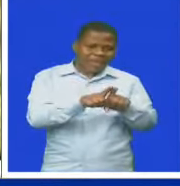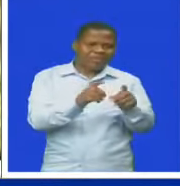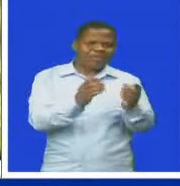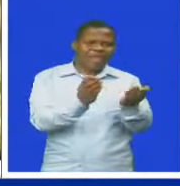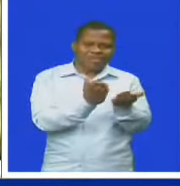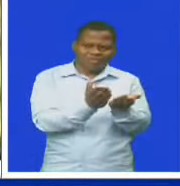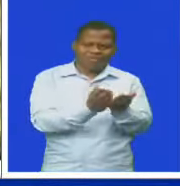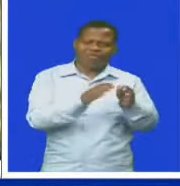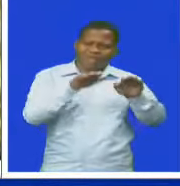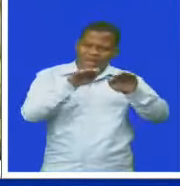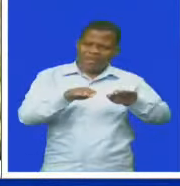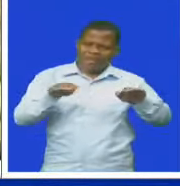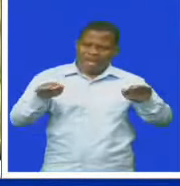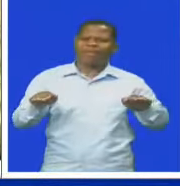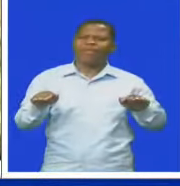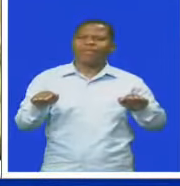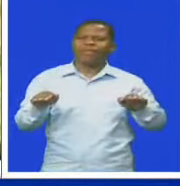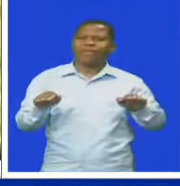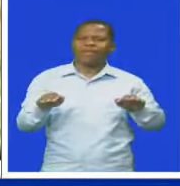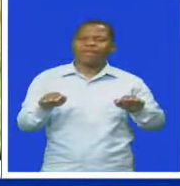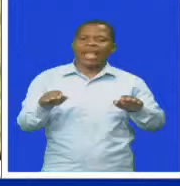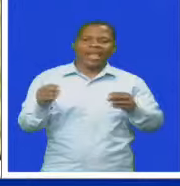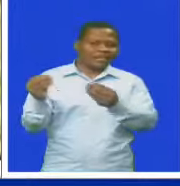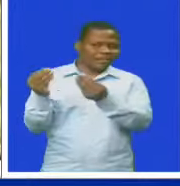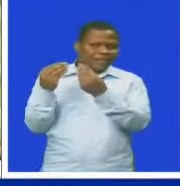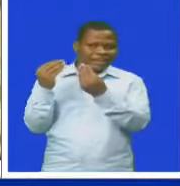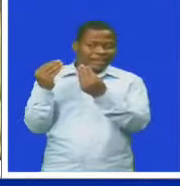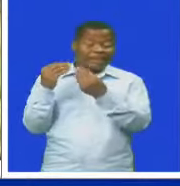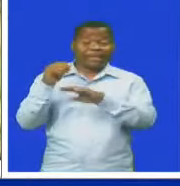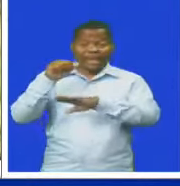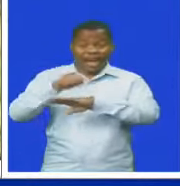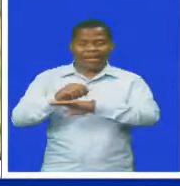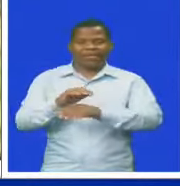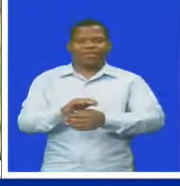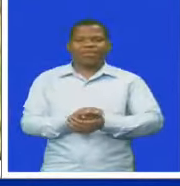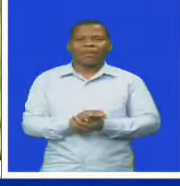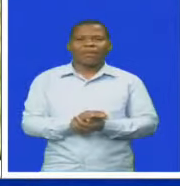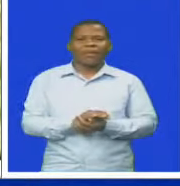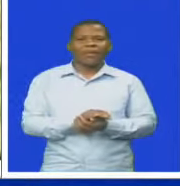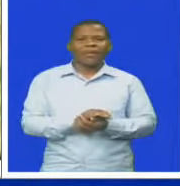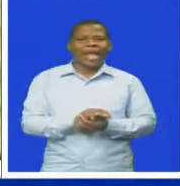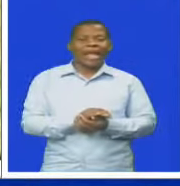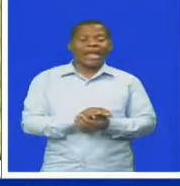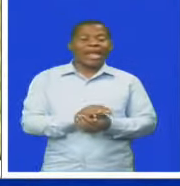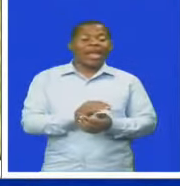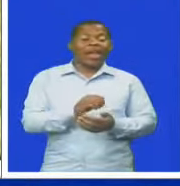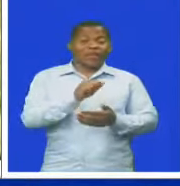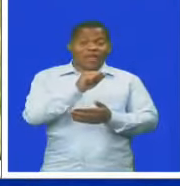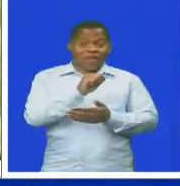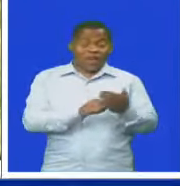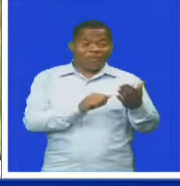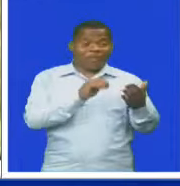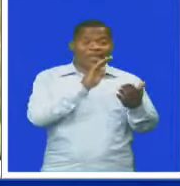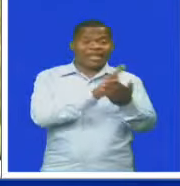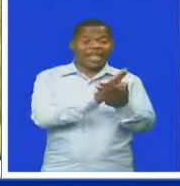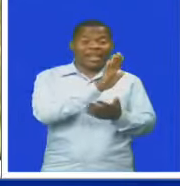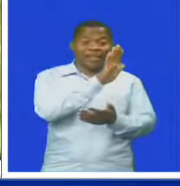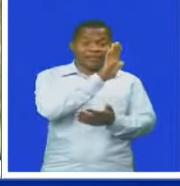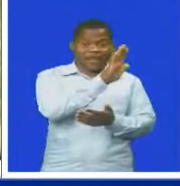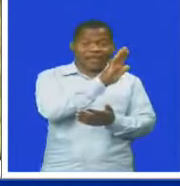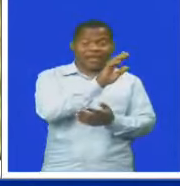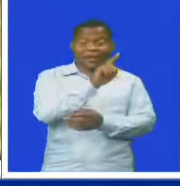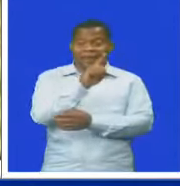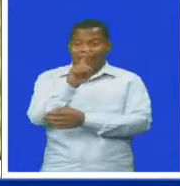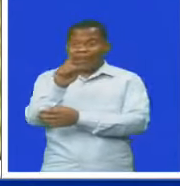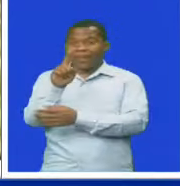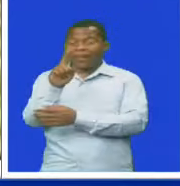Week ikhona eviki lelitako kusukela mhla ka 16 kuya mhla ka 20 November Global Entrepreneurship Week is celebrated